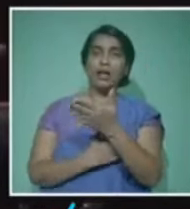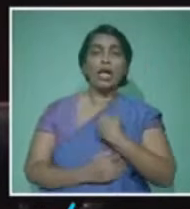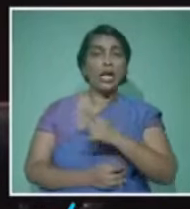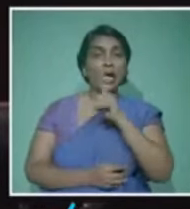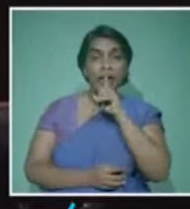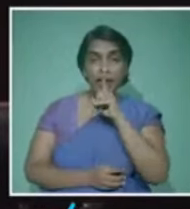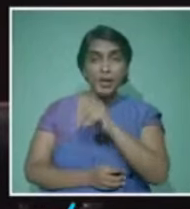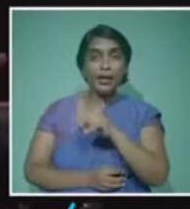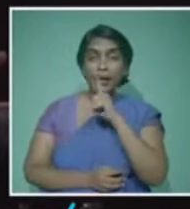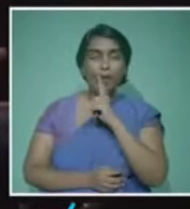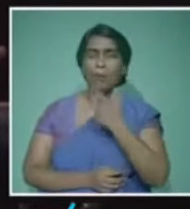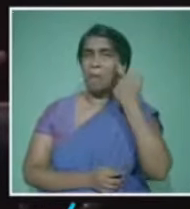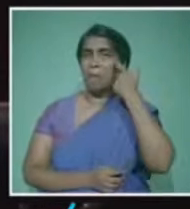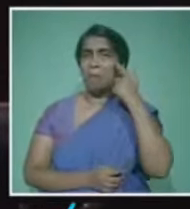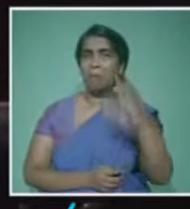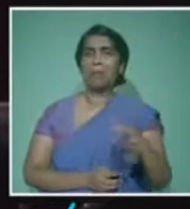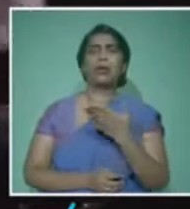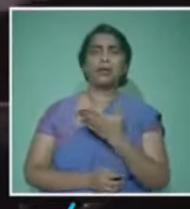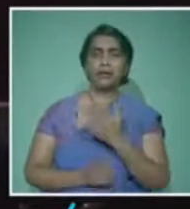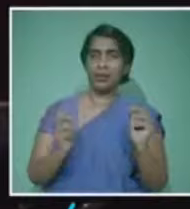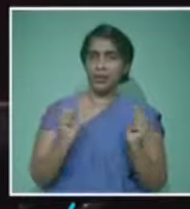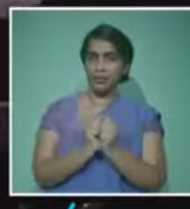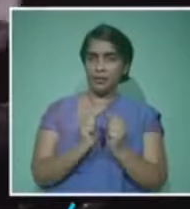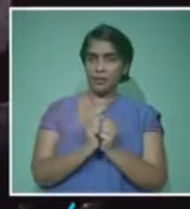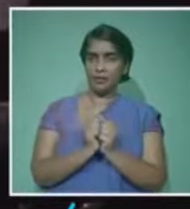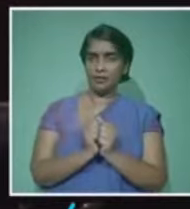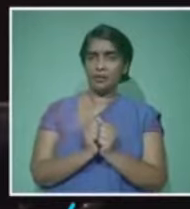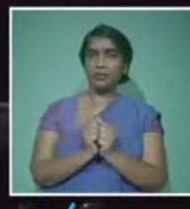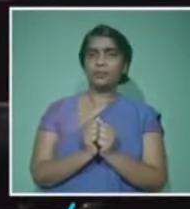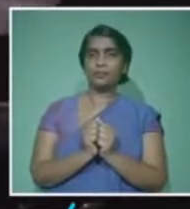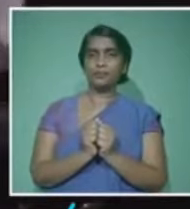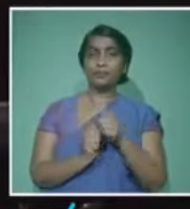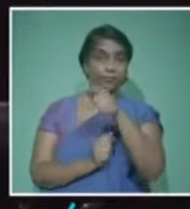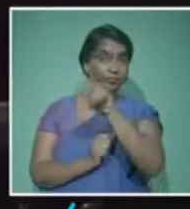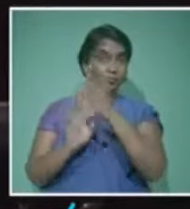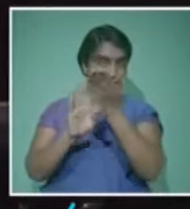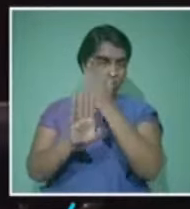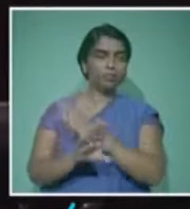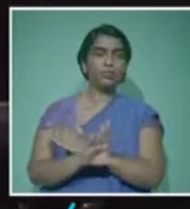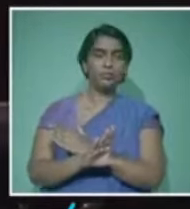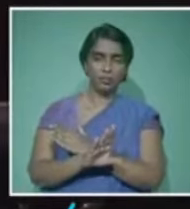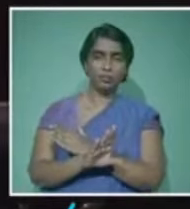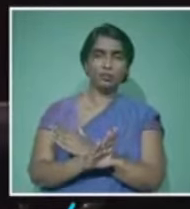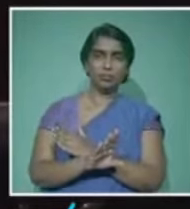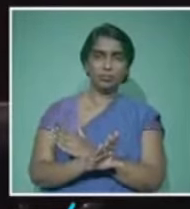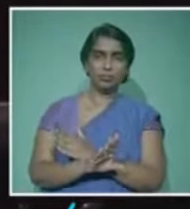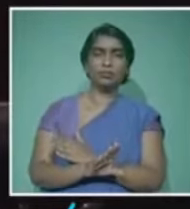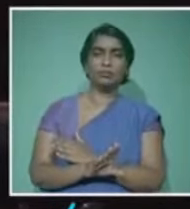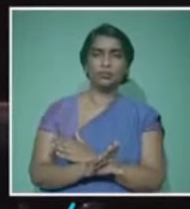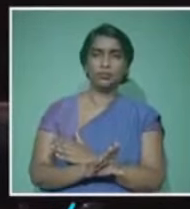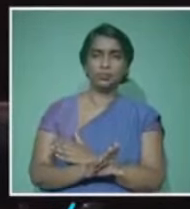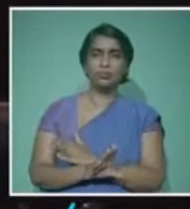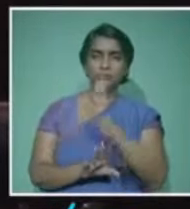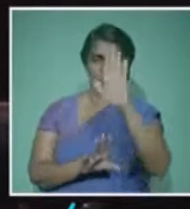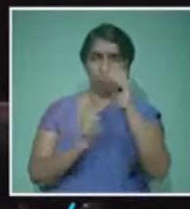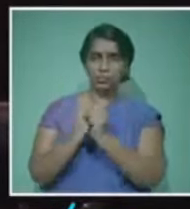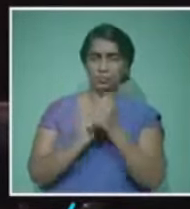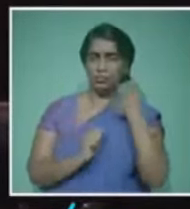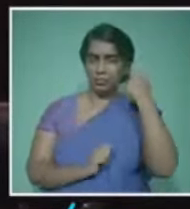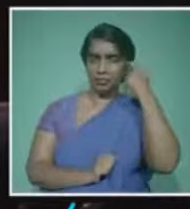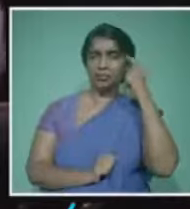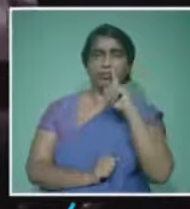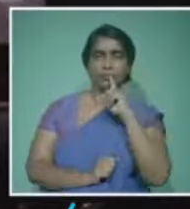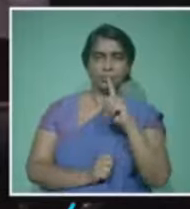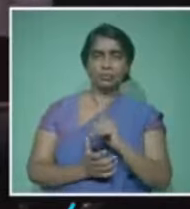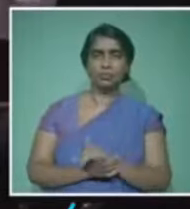කිව්වම ඒවා සතපාකට ගණන් ගන්න තු වැඩ කරලා මෙතුමා නෙමෙයි ගරු මන්ත්‍රීතුමා ඔබතුමා ප්‍රශ්නයක් අහනවා මම කාරණයක් මතක් කරන්න මම කාරණයක් මතක් කරන්න